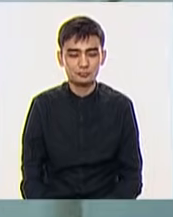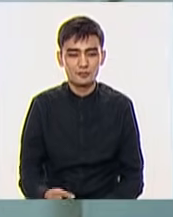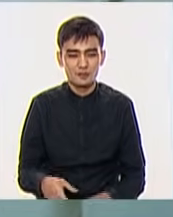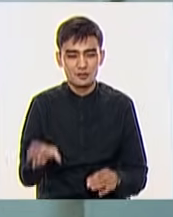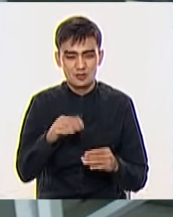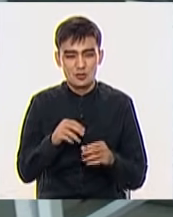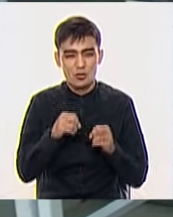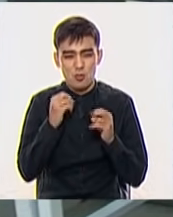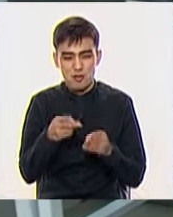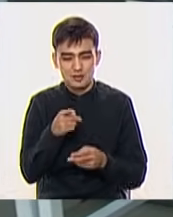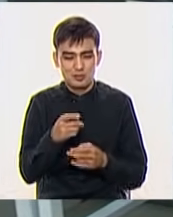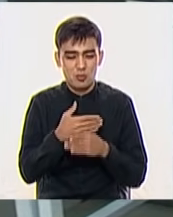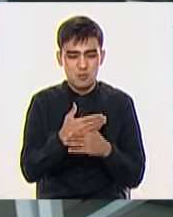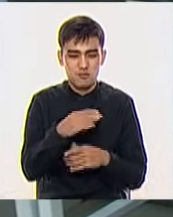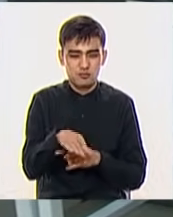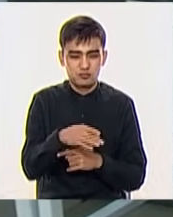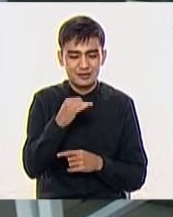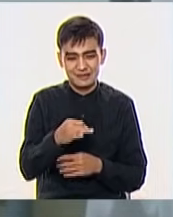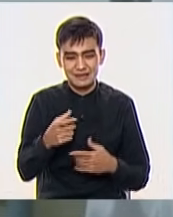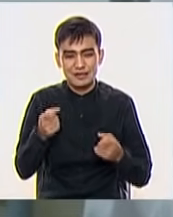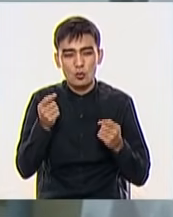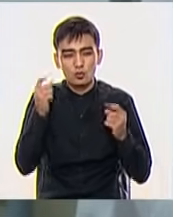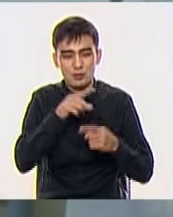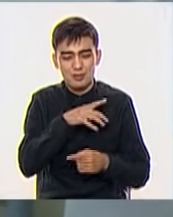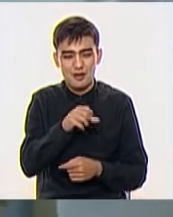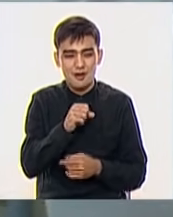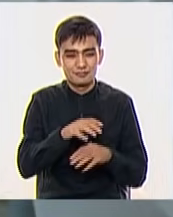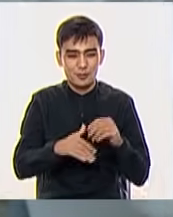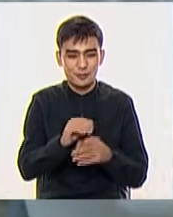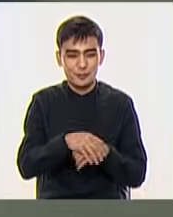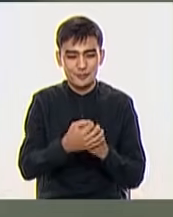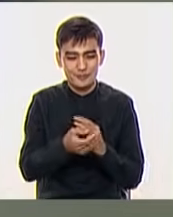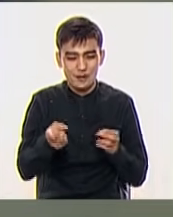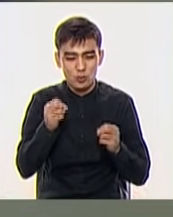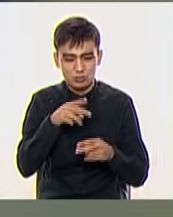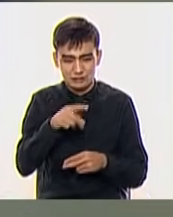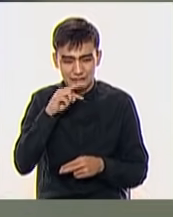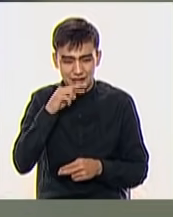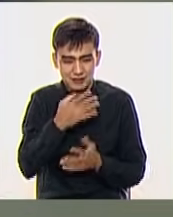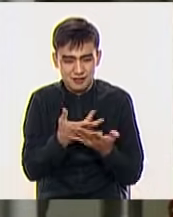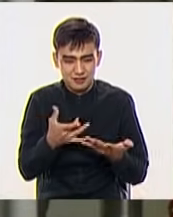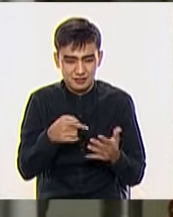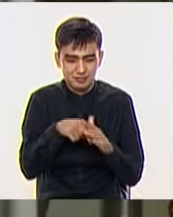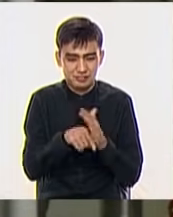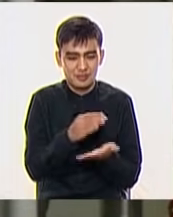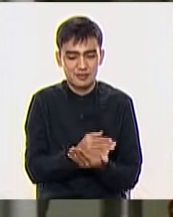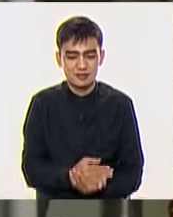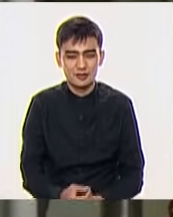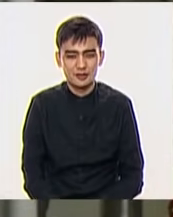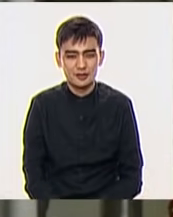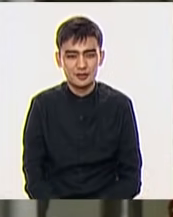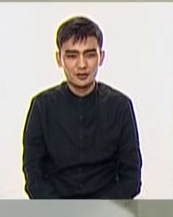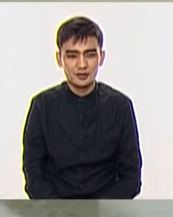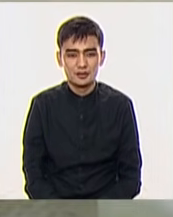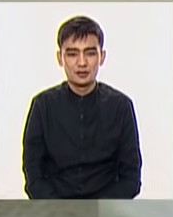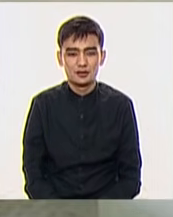Бесполезный и опасный. В каком медучреждении обнаружили вместо антисептика жидкость с ядовитыми веществами? Есть следы